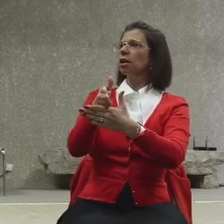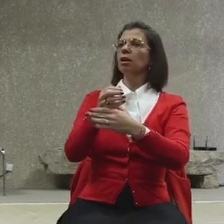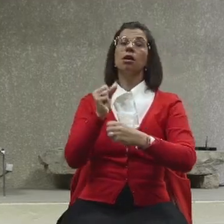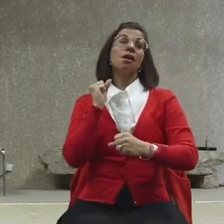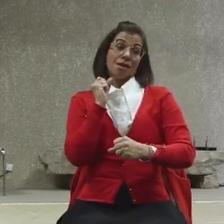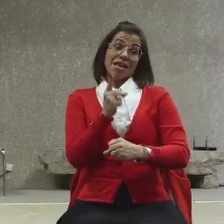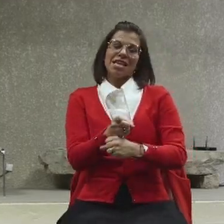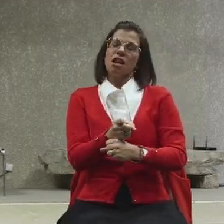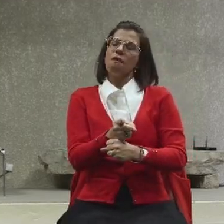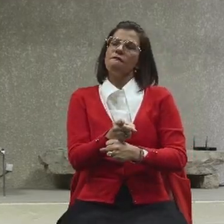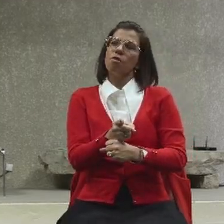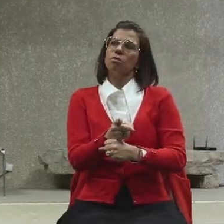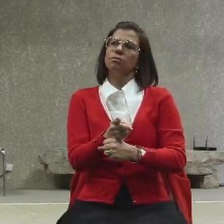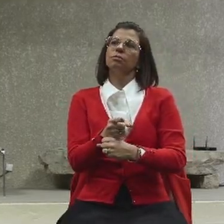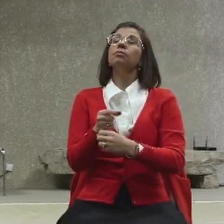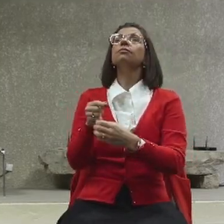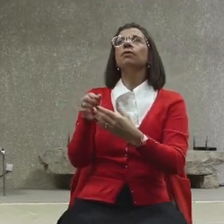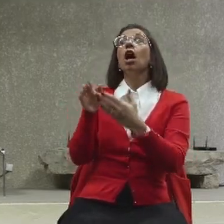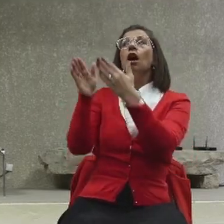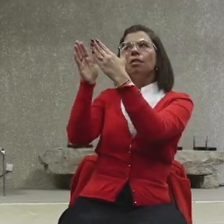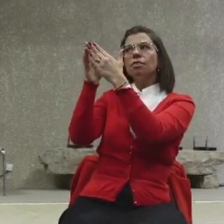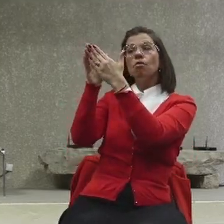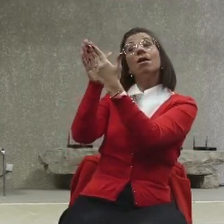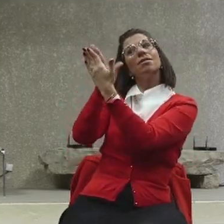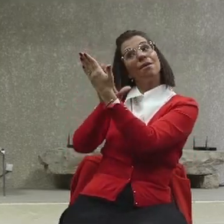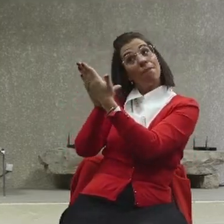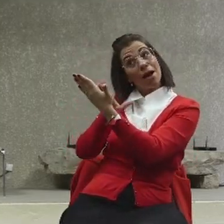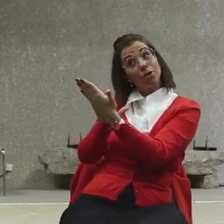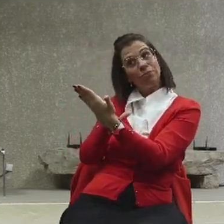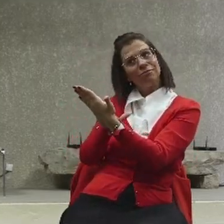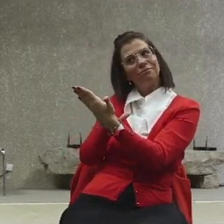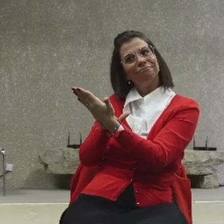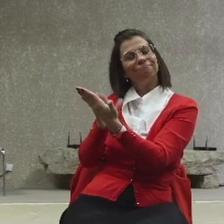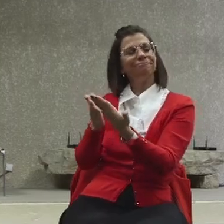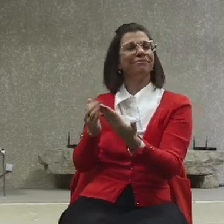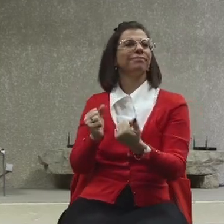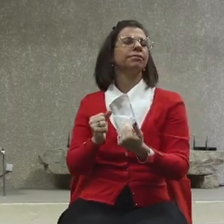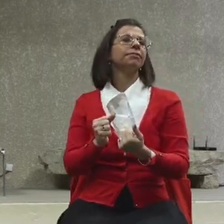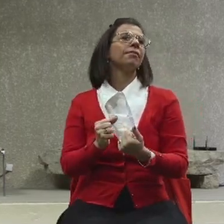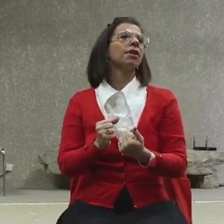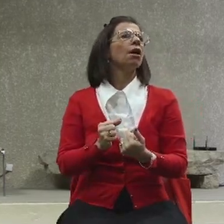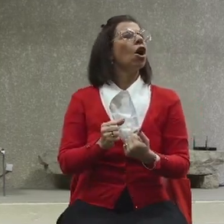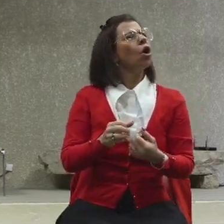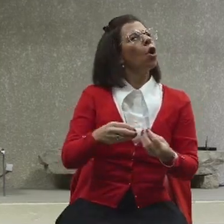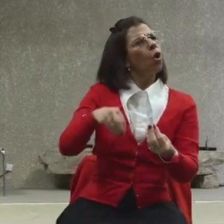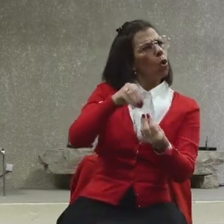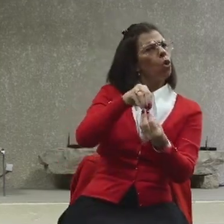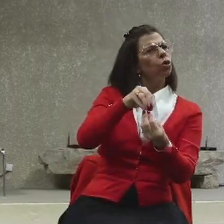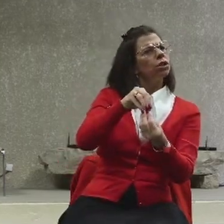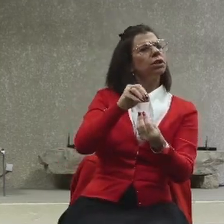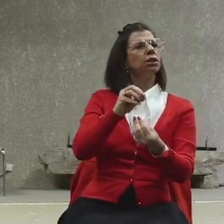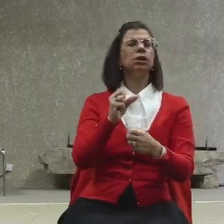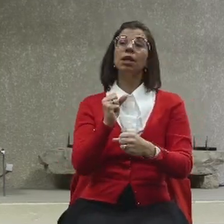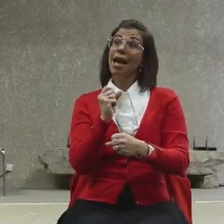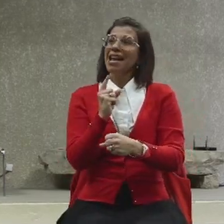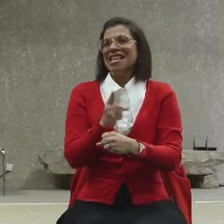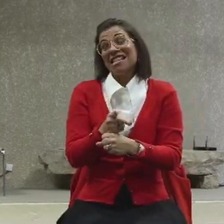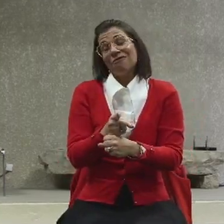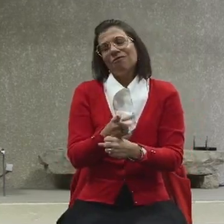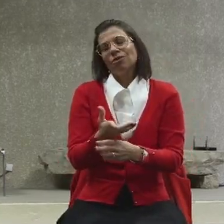Et bien sûr, nous avons dit que cette repentance ne peut être possible